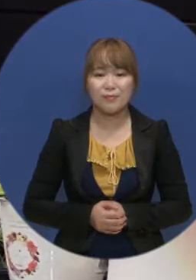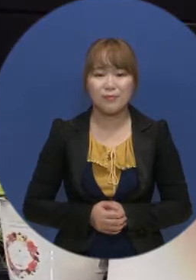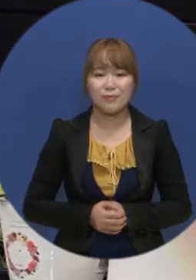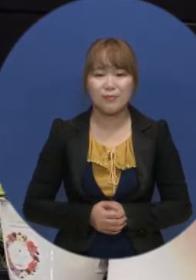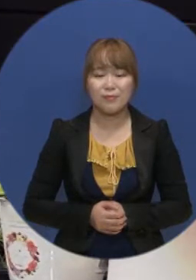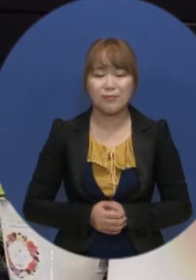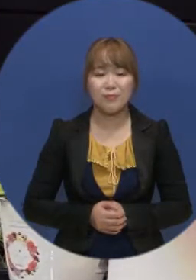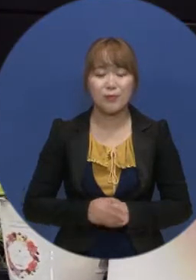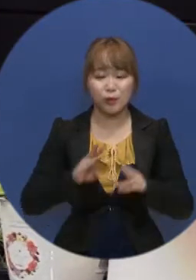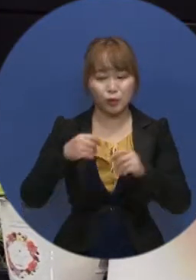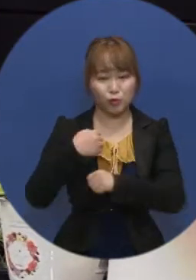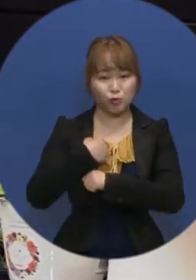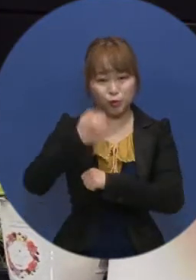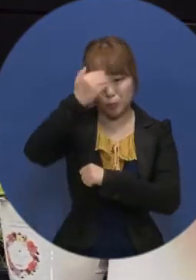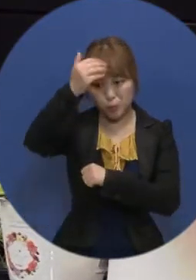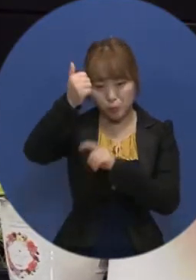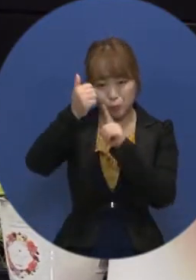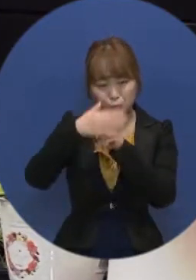육군본부 있을 때는 네네.